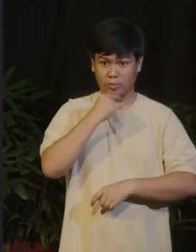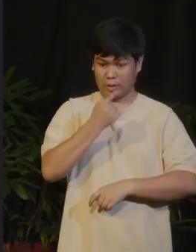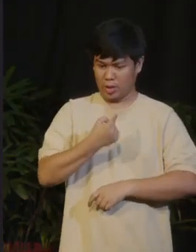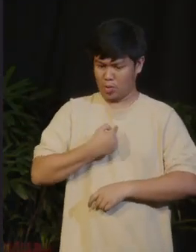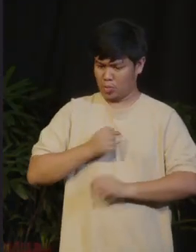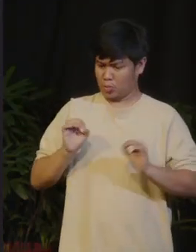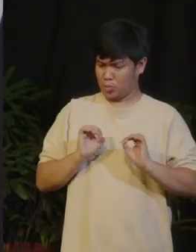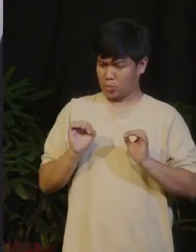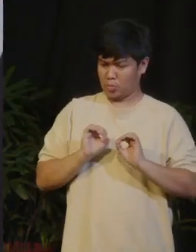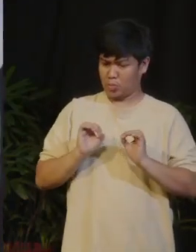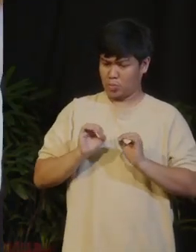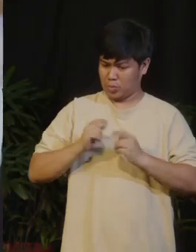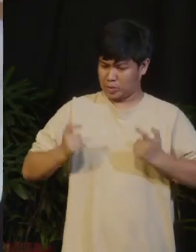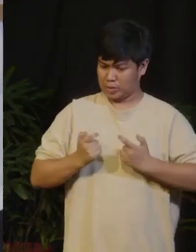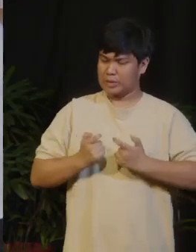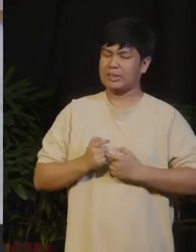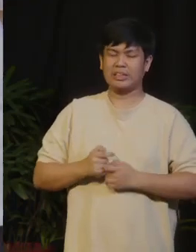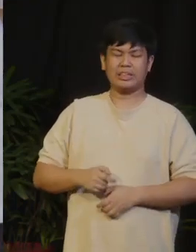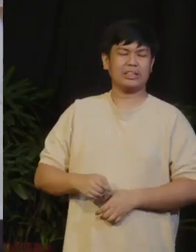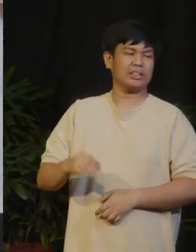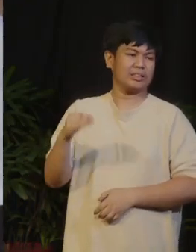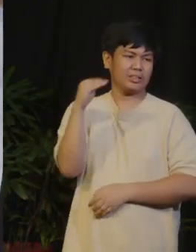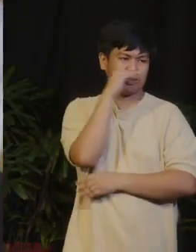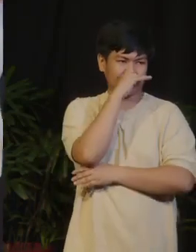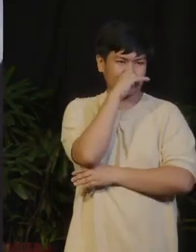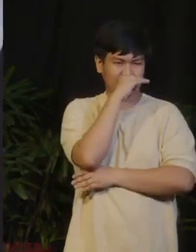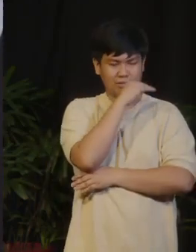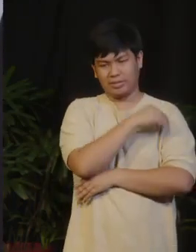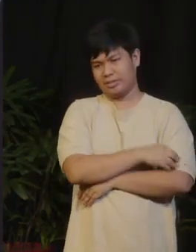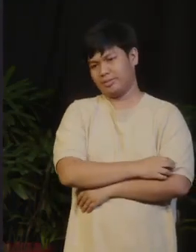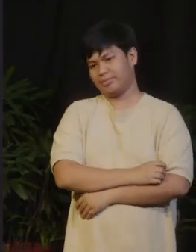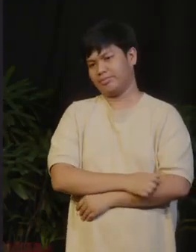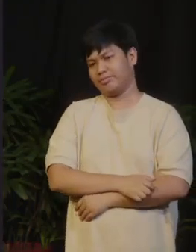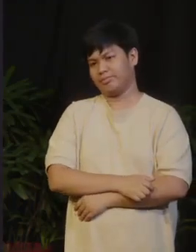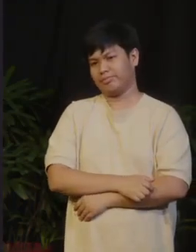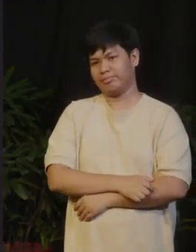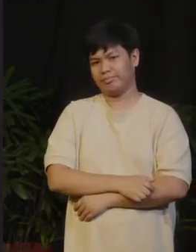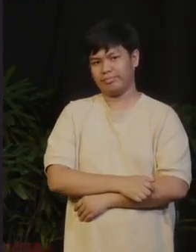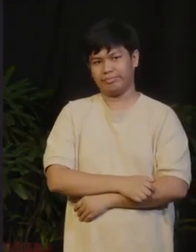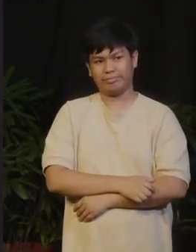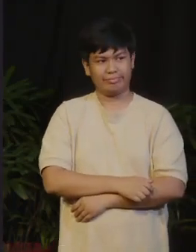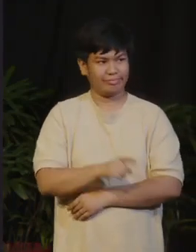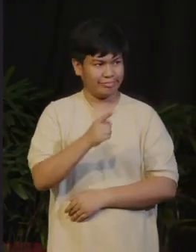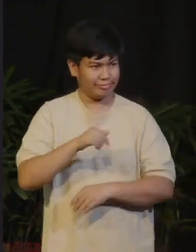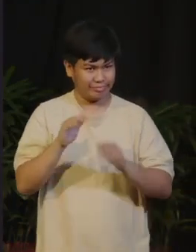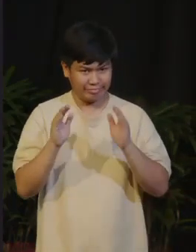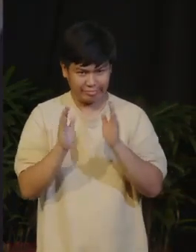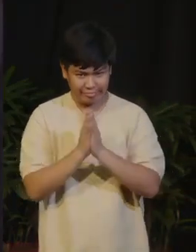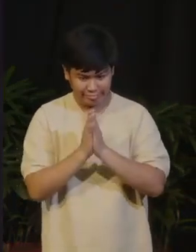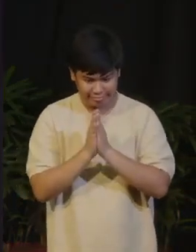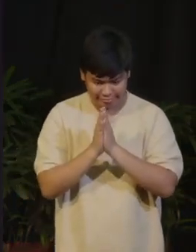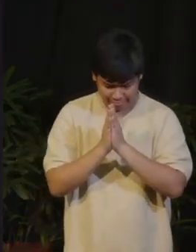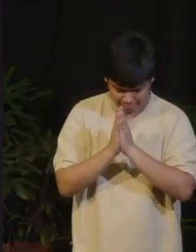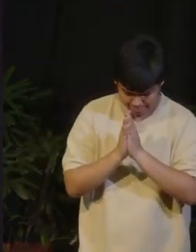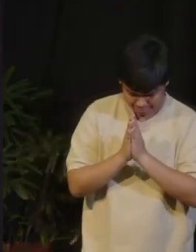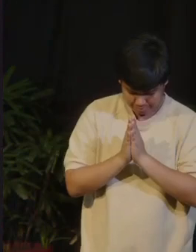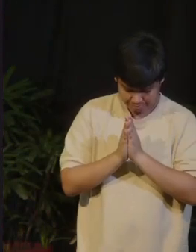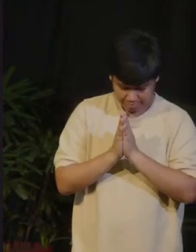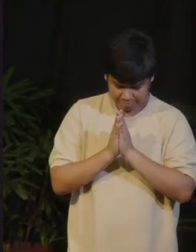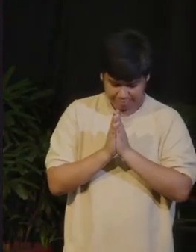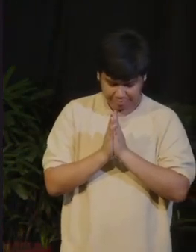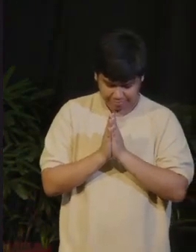we make Him a liar, and His word is not in us. Tayo po'y manalangin, mga kapatid.